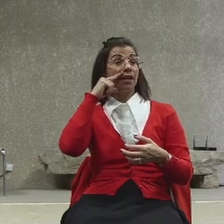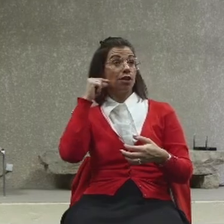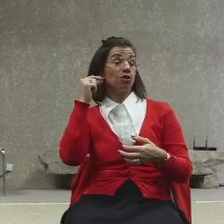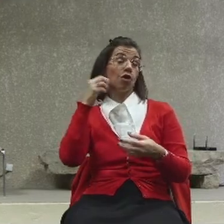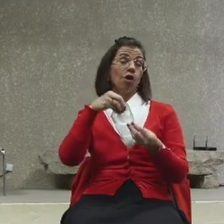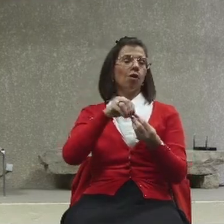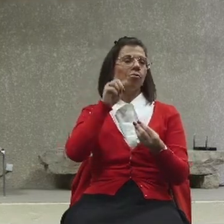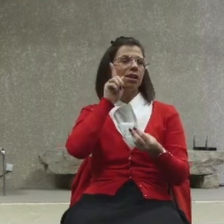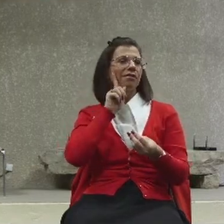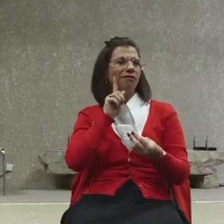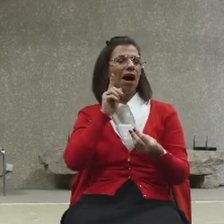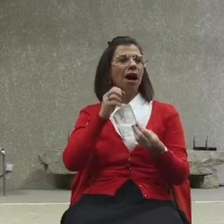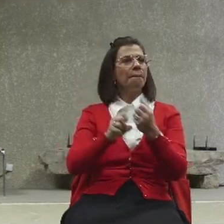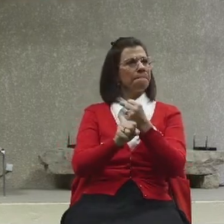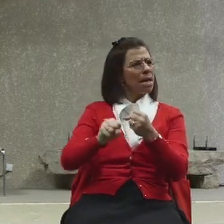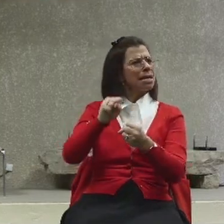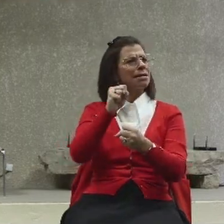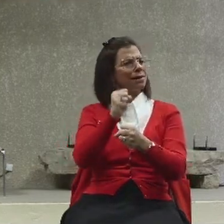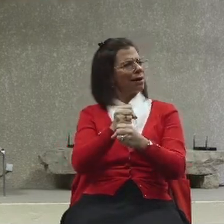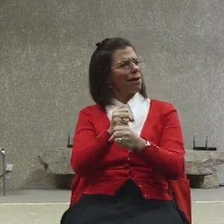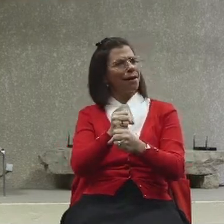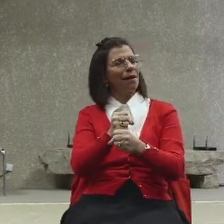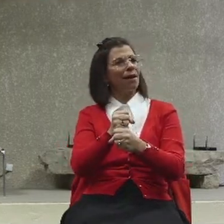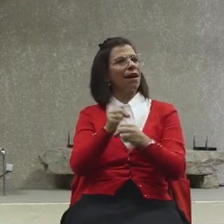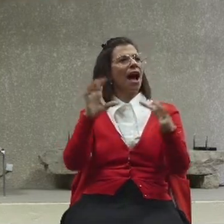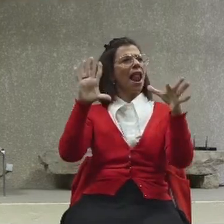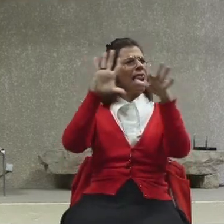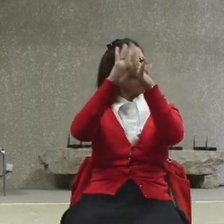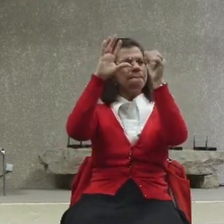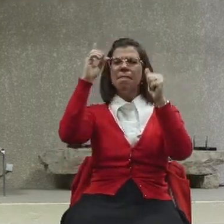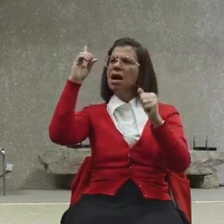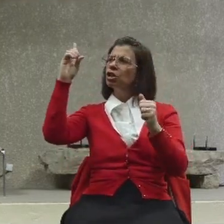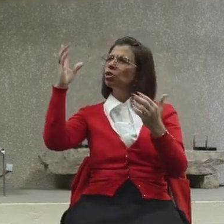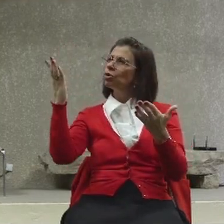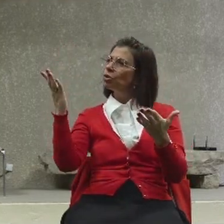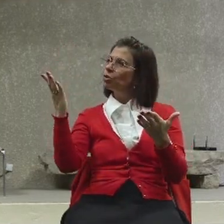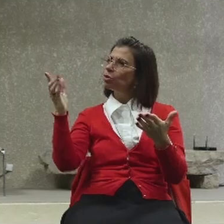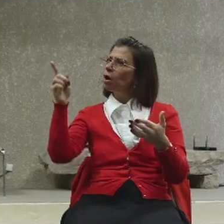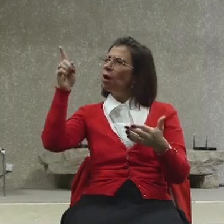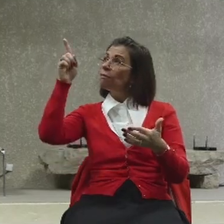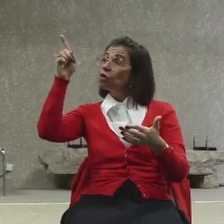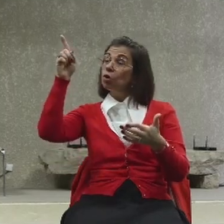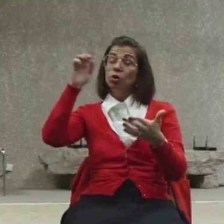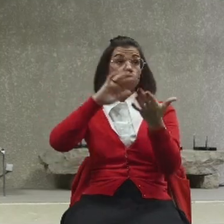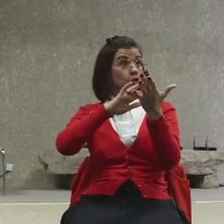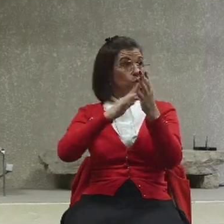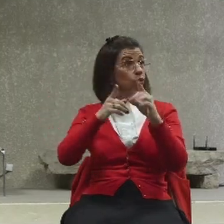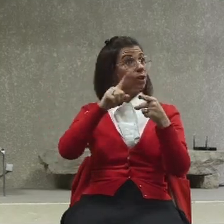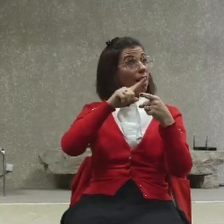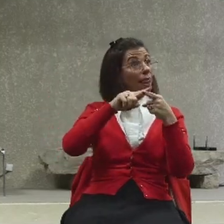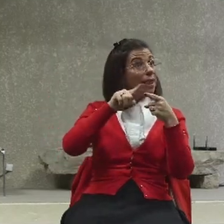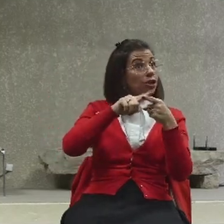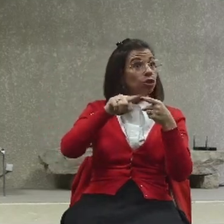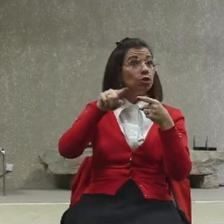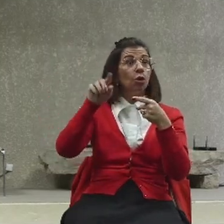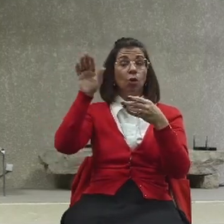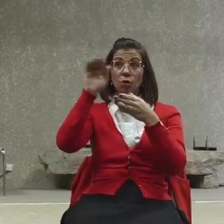quelqu'un a été lent, vous a fait une queue de poisson et vous a contrarié sur la route,